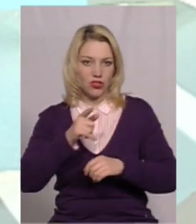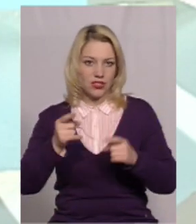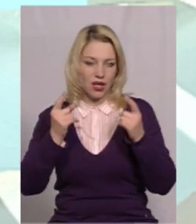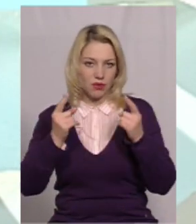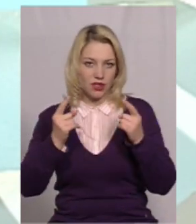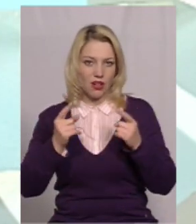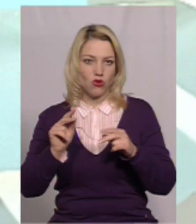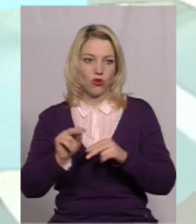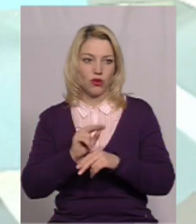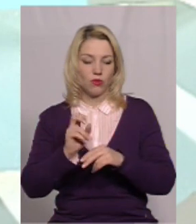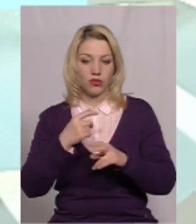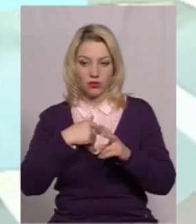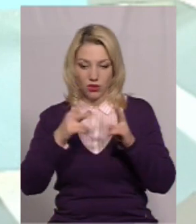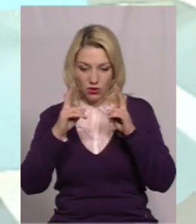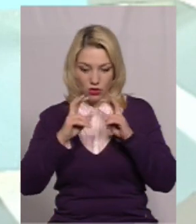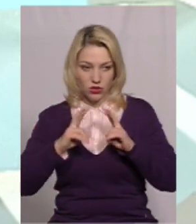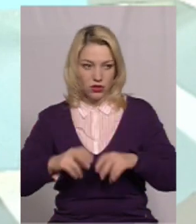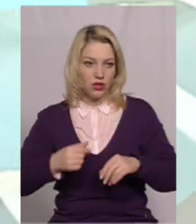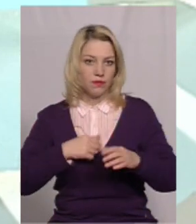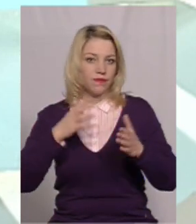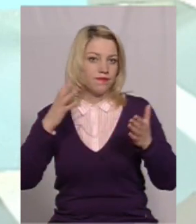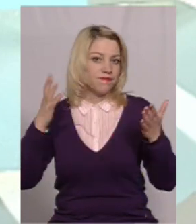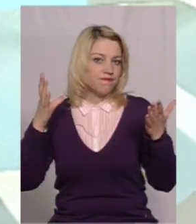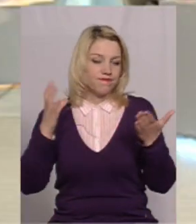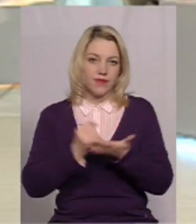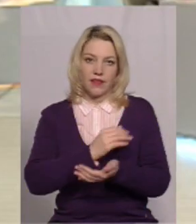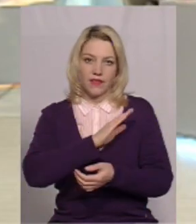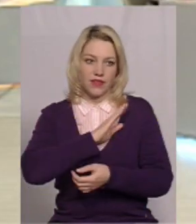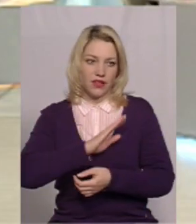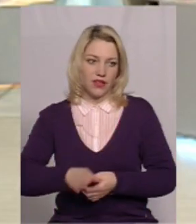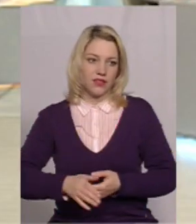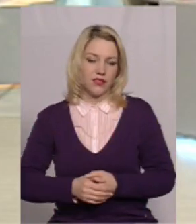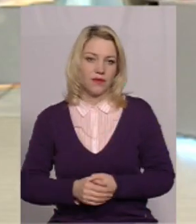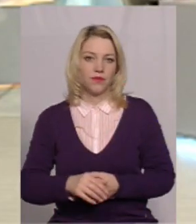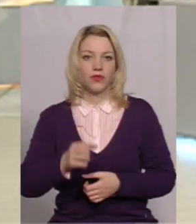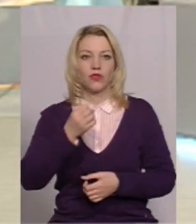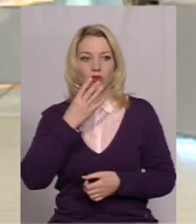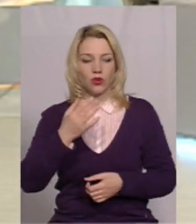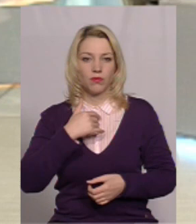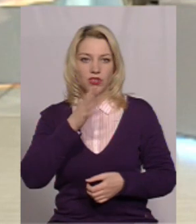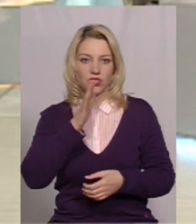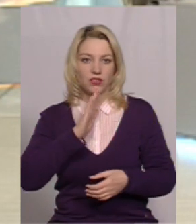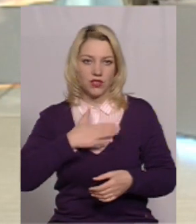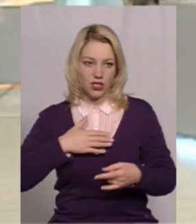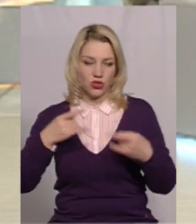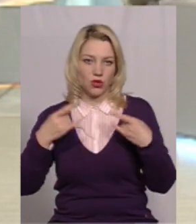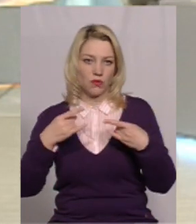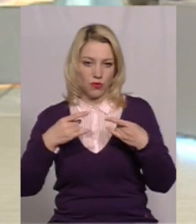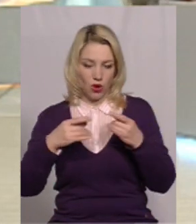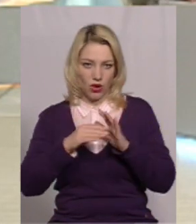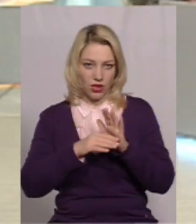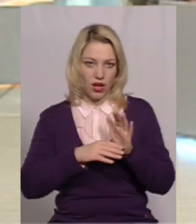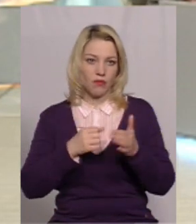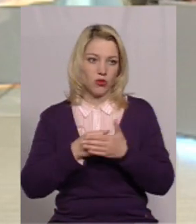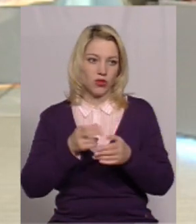капітального ремонту, як ми не розглядали, ну, не змогли ми її туди поставити. Добре, час нашої програми добіг